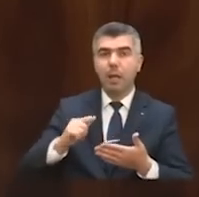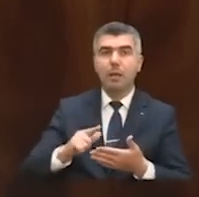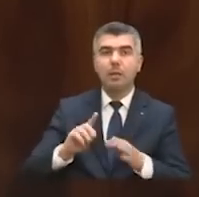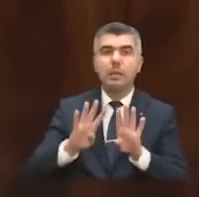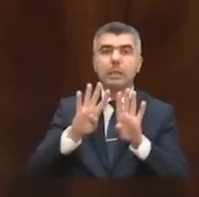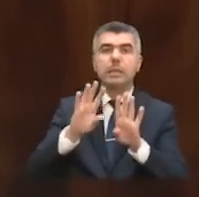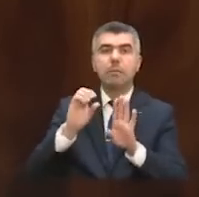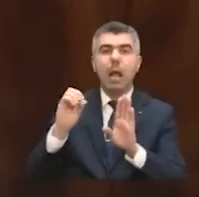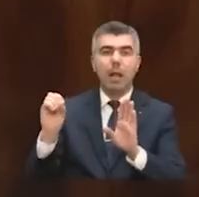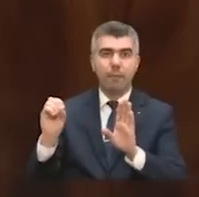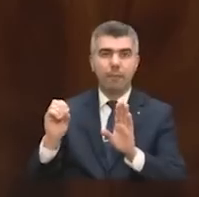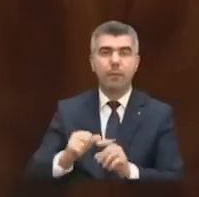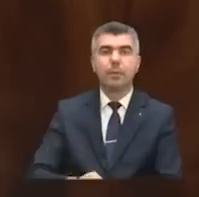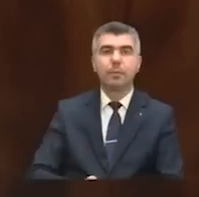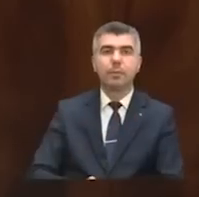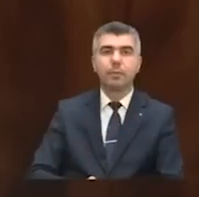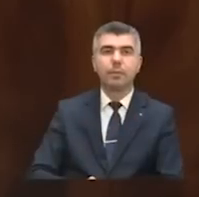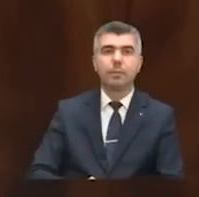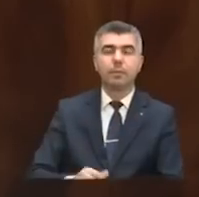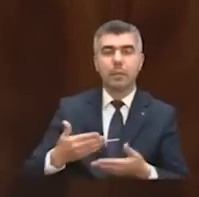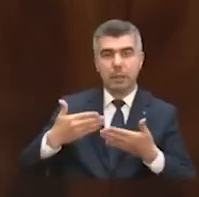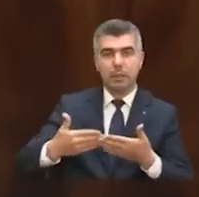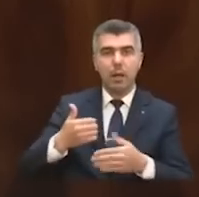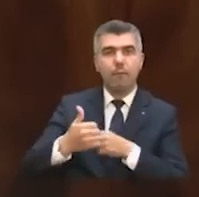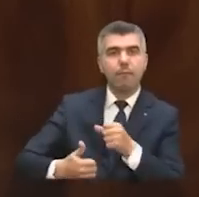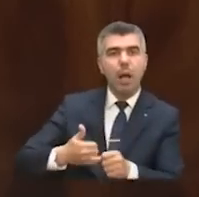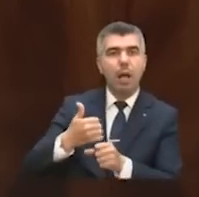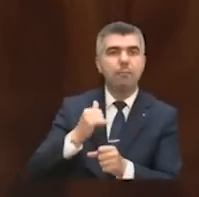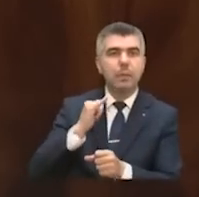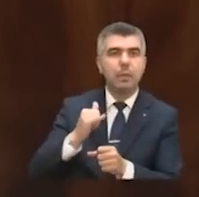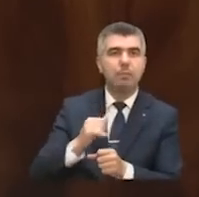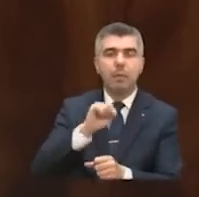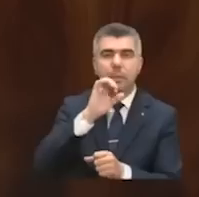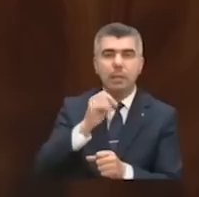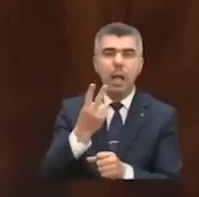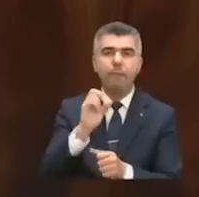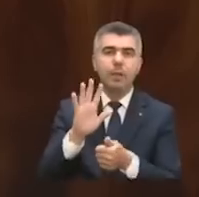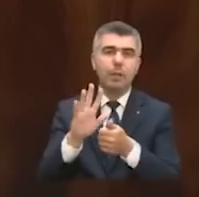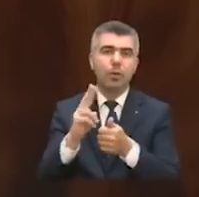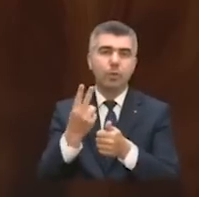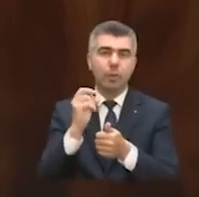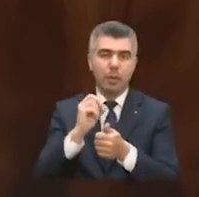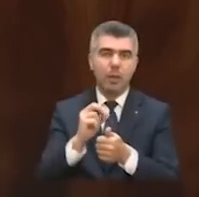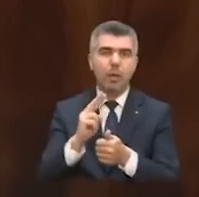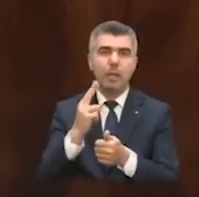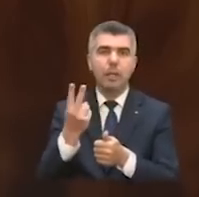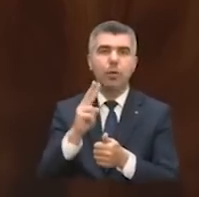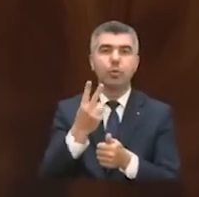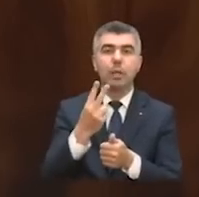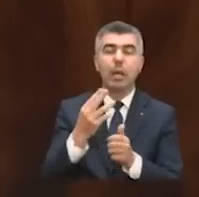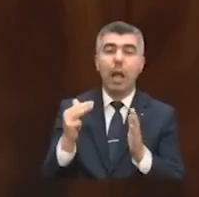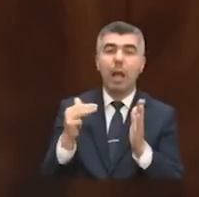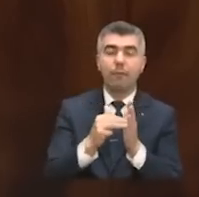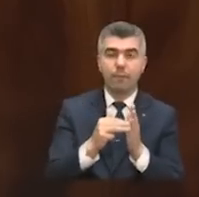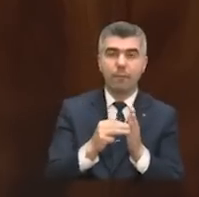8,000 اللي كان فورميوه كل عام، بغينا في 2026 نوصلوا 22,000، وبغينا